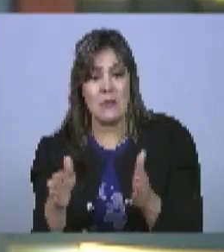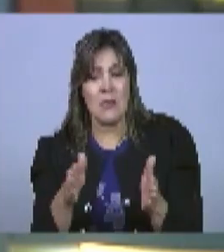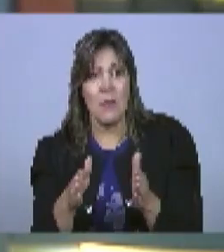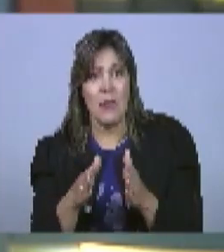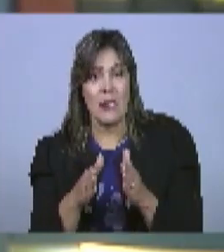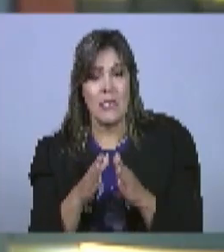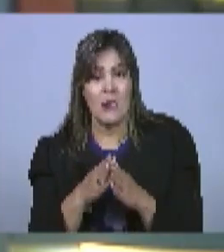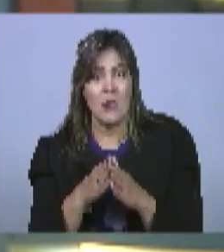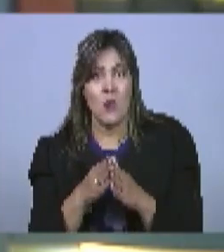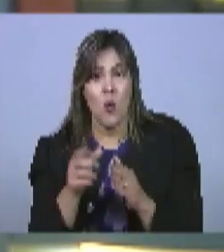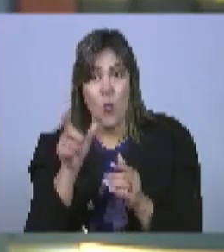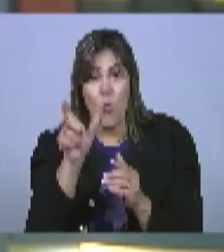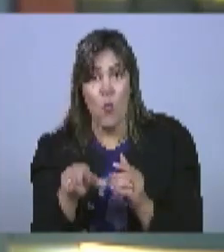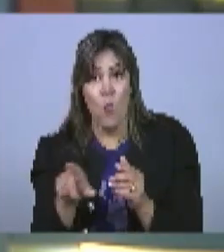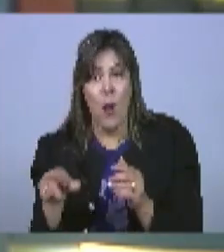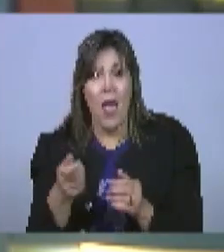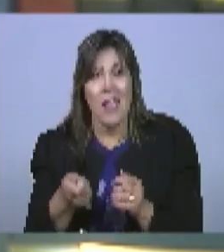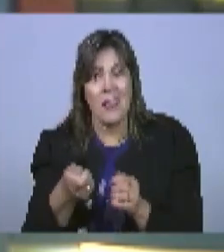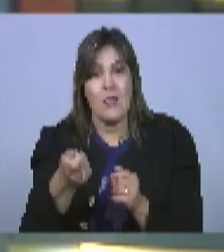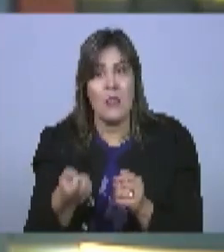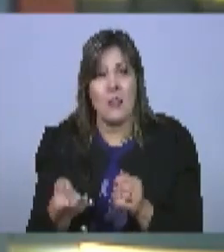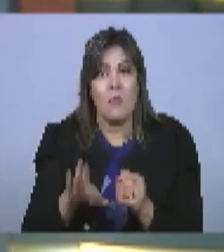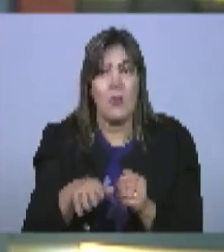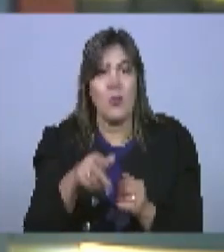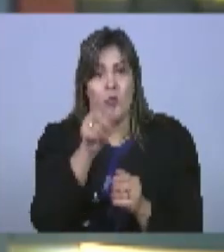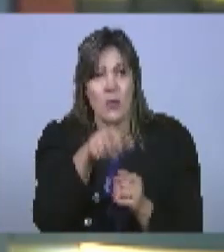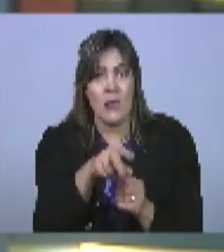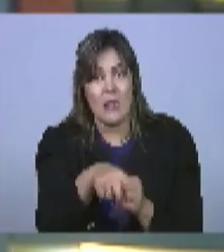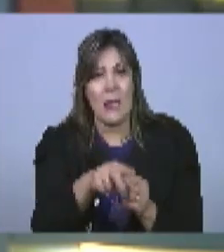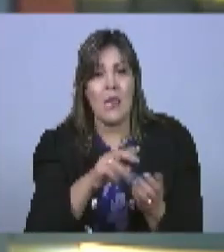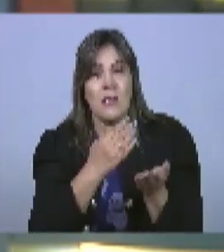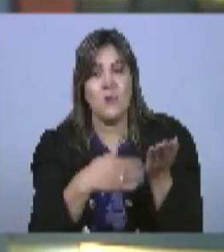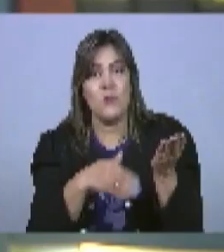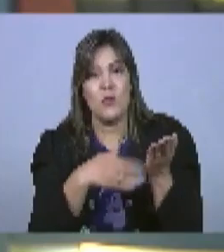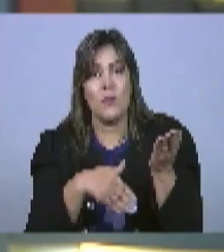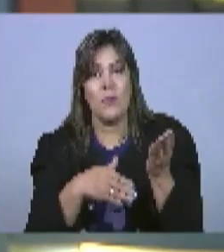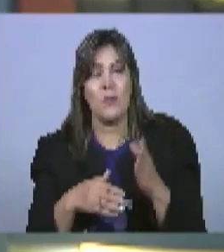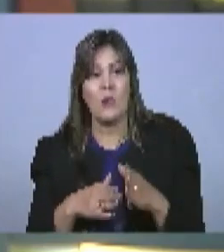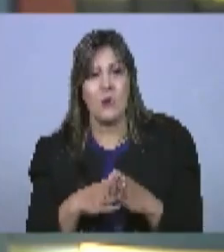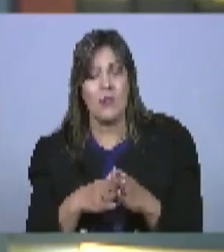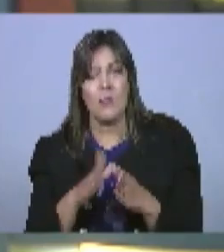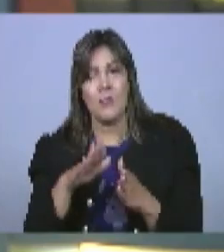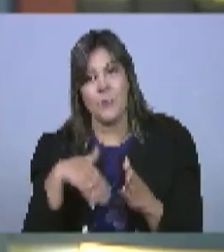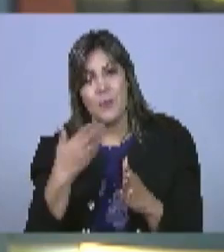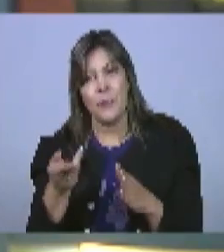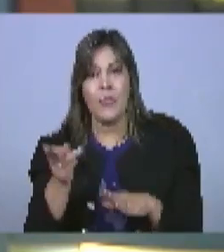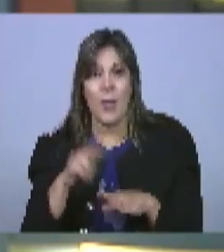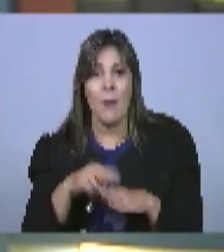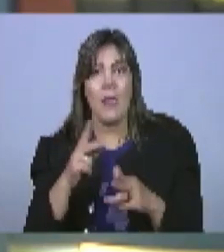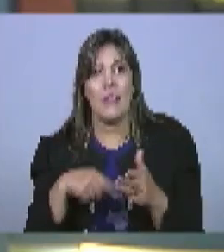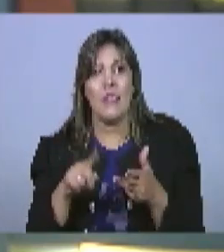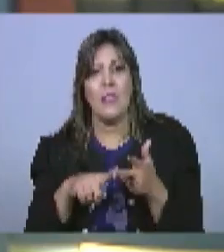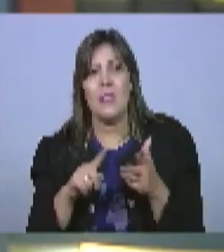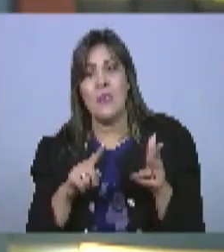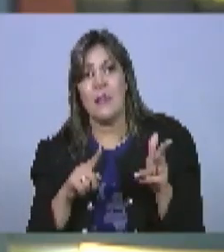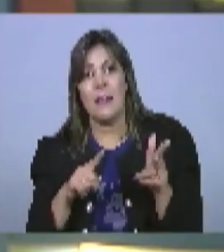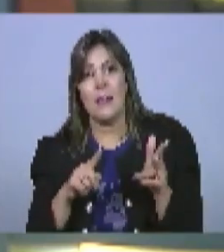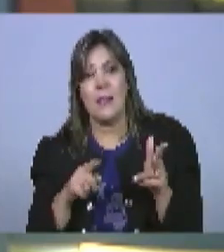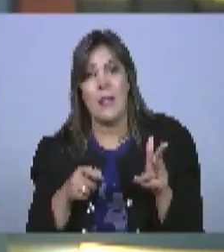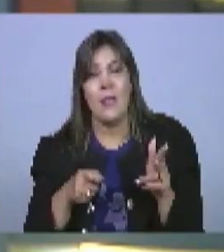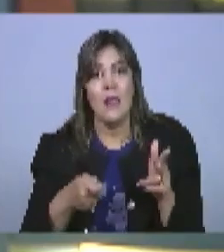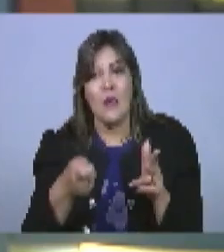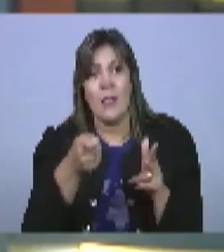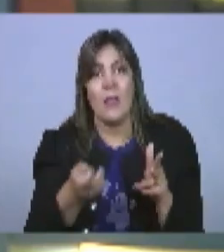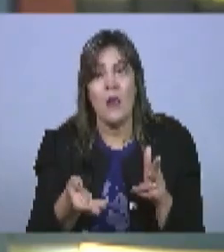واح احدهما قتل والاخر اصيب في حدود علم يعني ايضا قتل